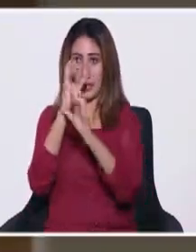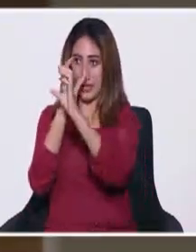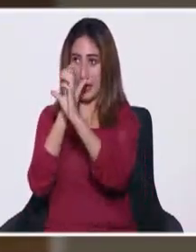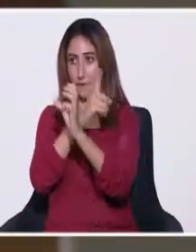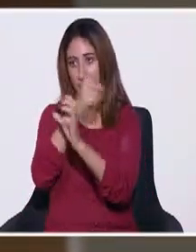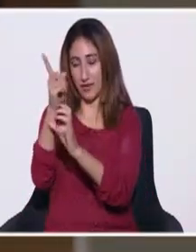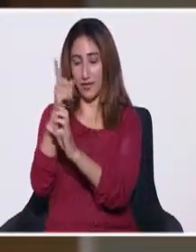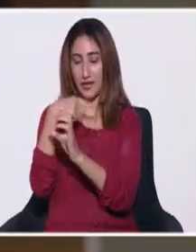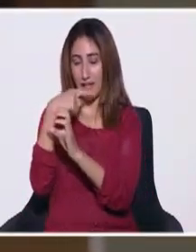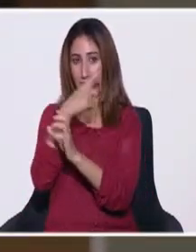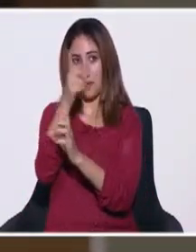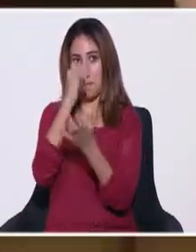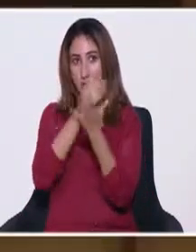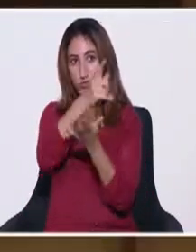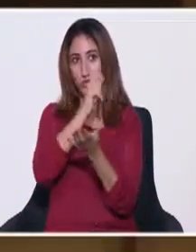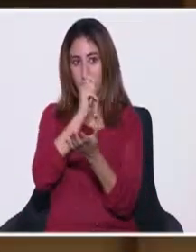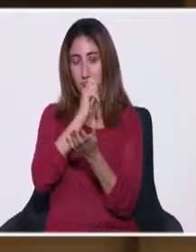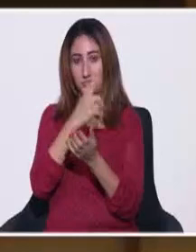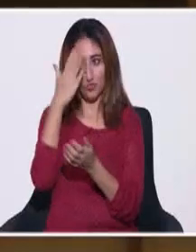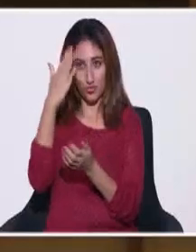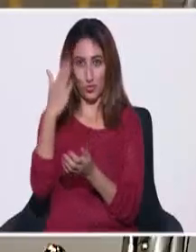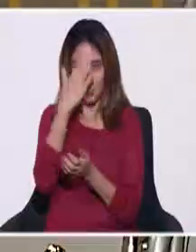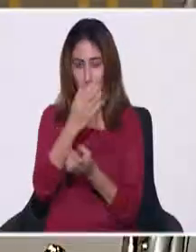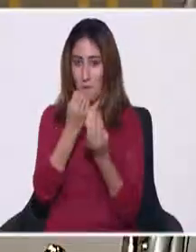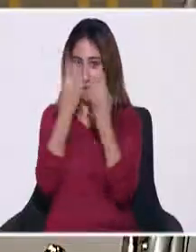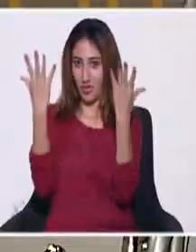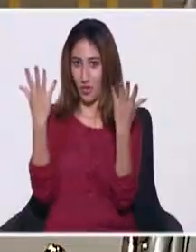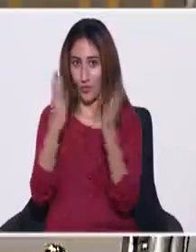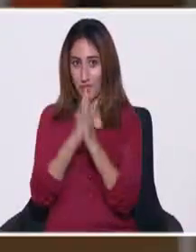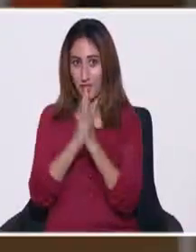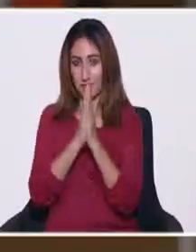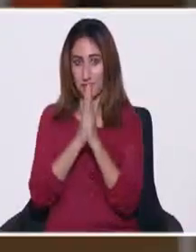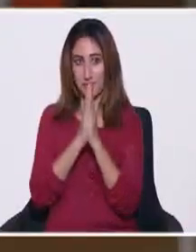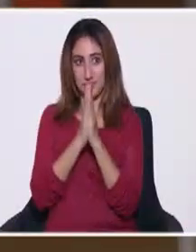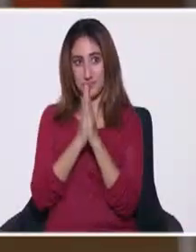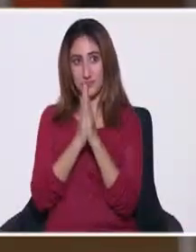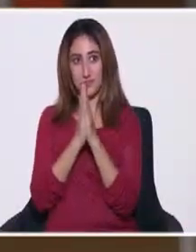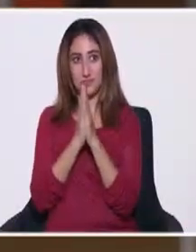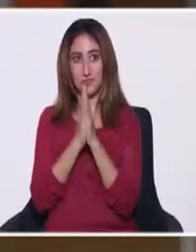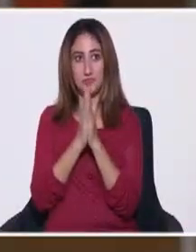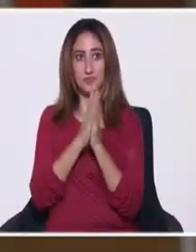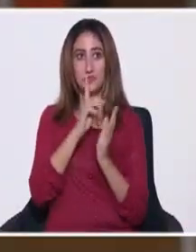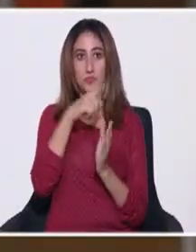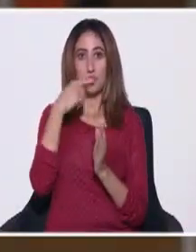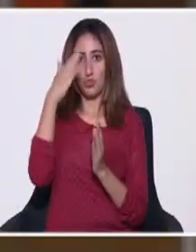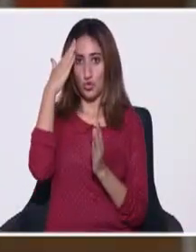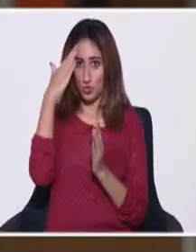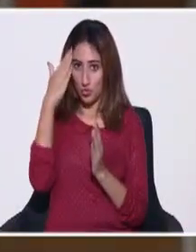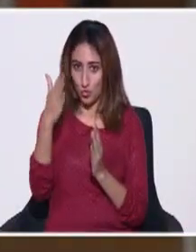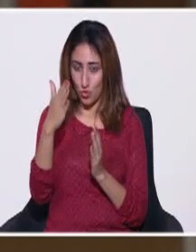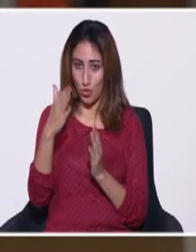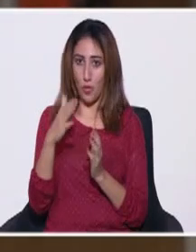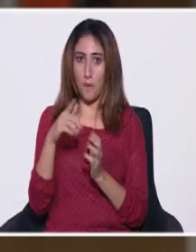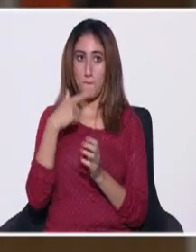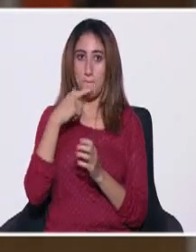هتتكلم يعني فيها يعني بعد. انا بشكركم جدا طبعا شرفتونا، والختام مع سيادتك. ايها الاخوه المؤمنون نشكركم على